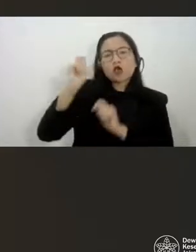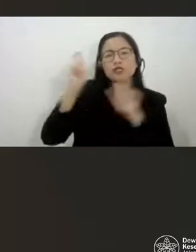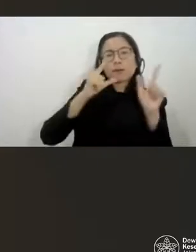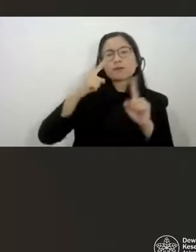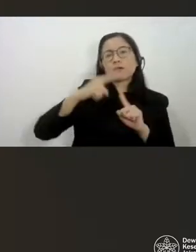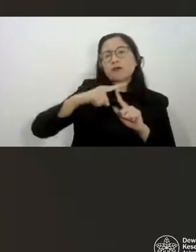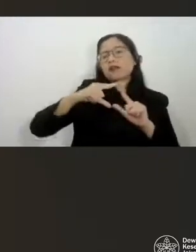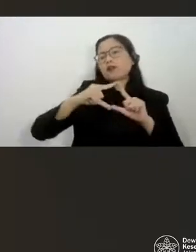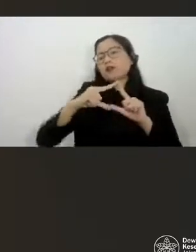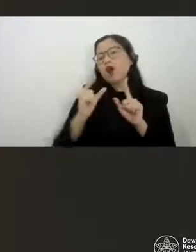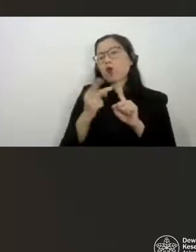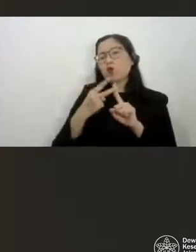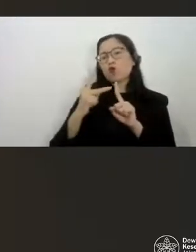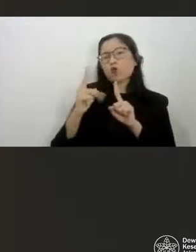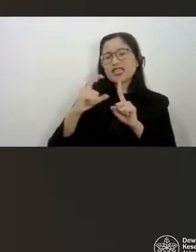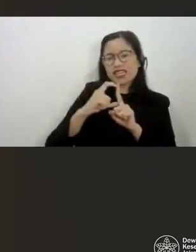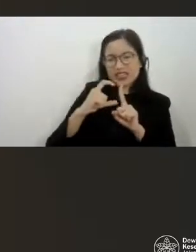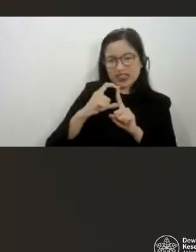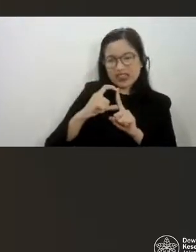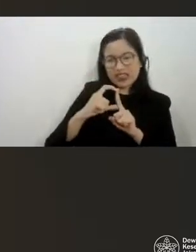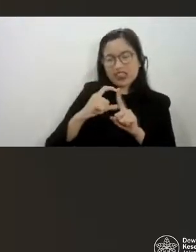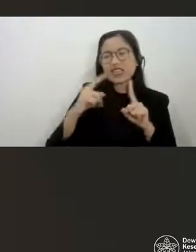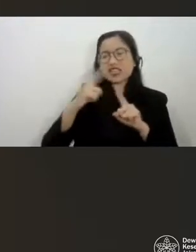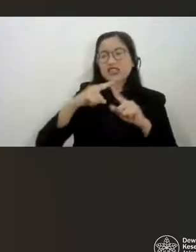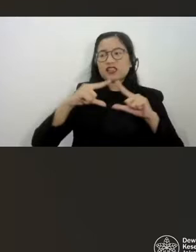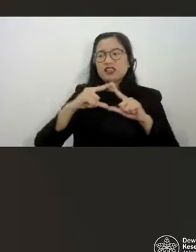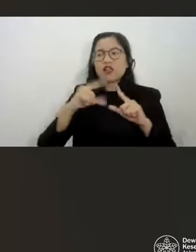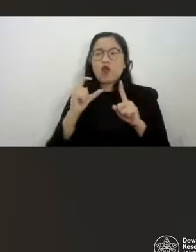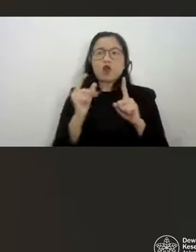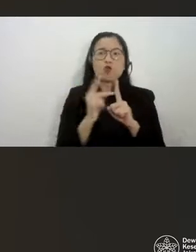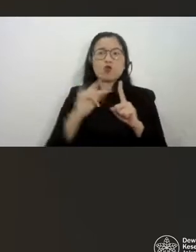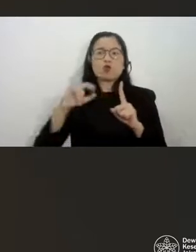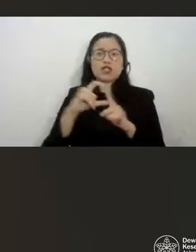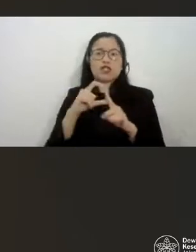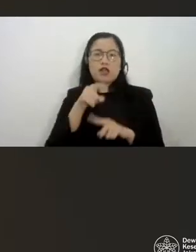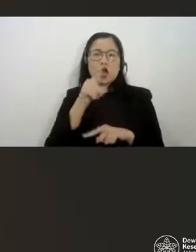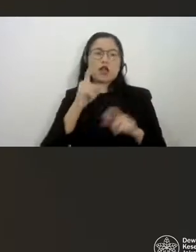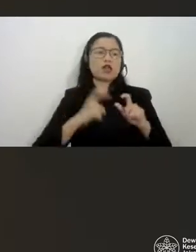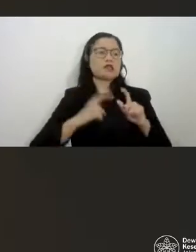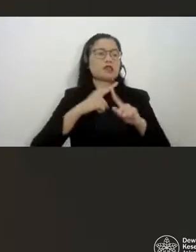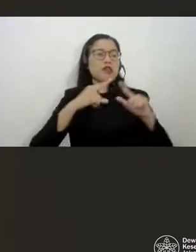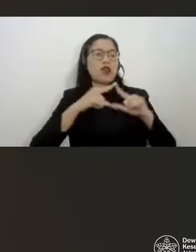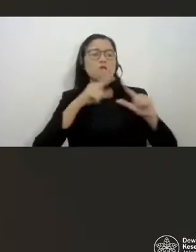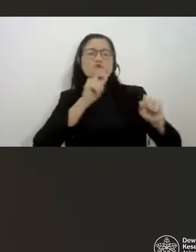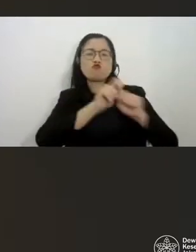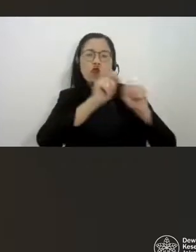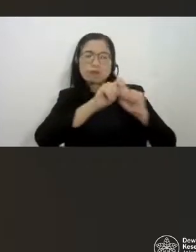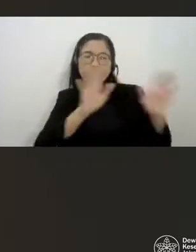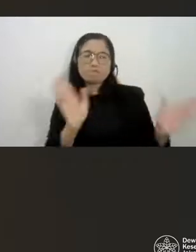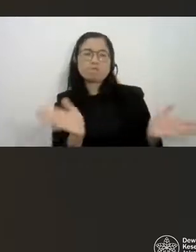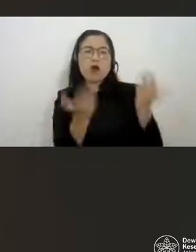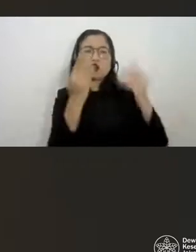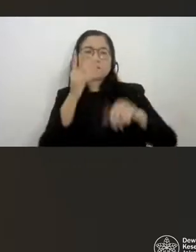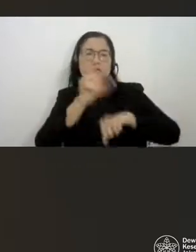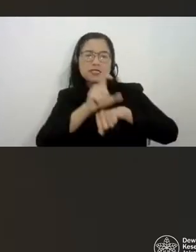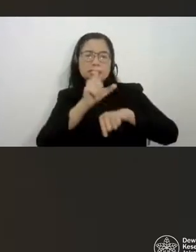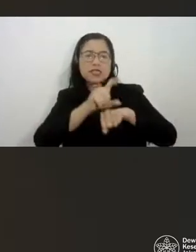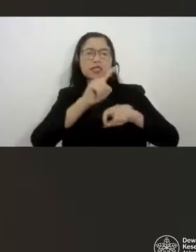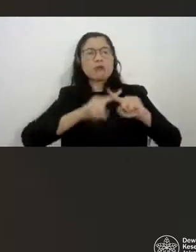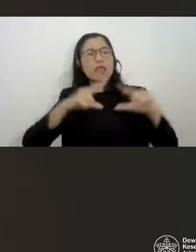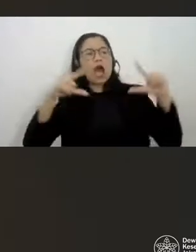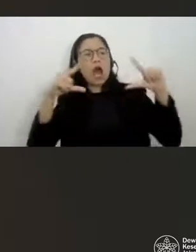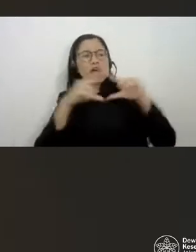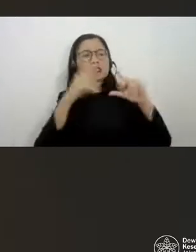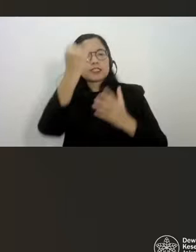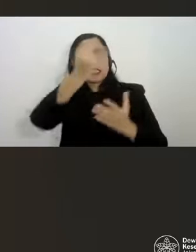Islam. Dalam konteks inilah STA menggagas pembangunan masjid dengan arsitektur yang sangat unik.